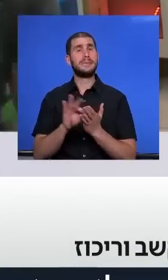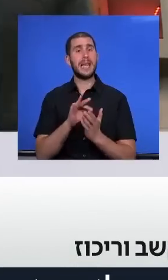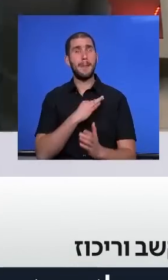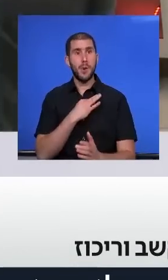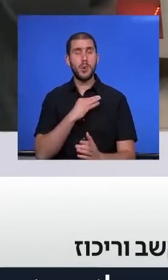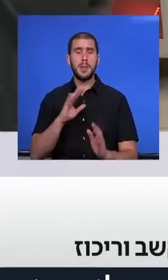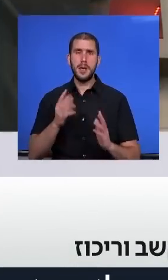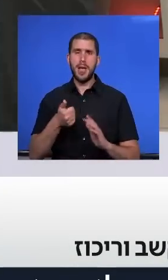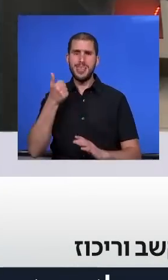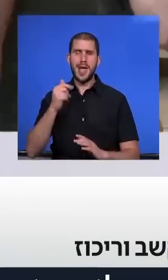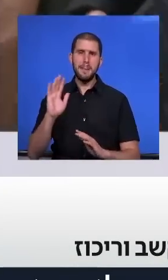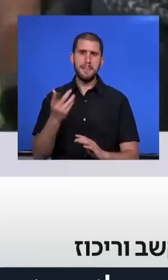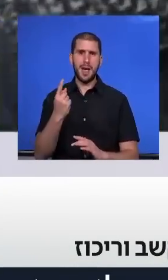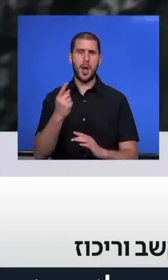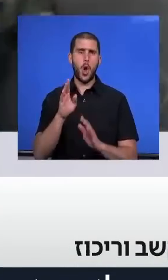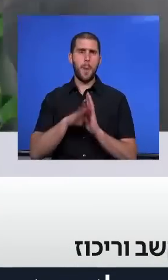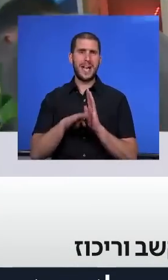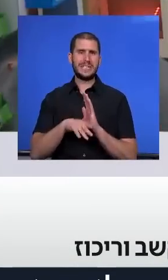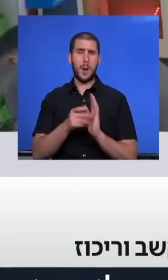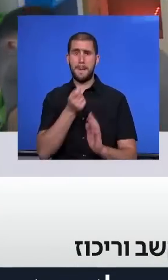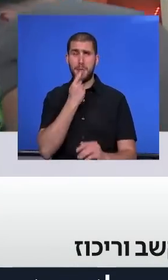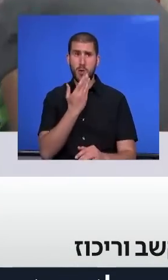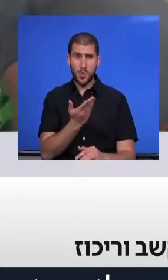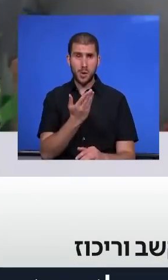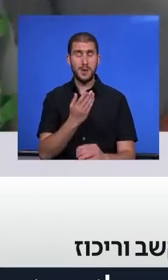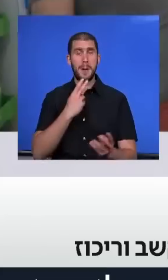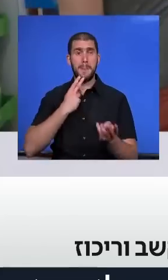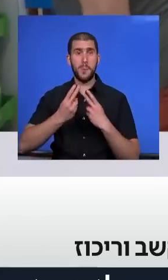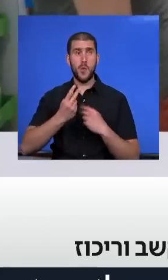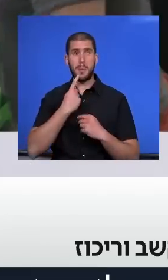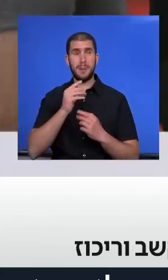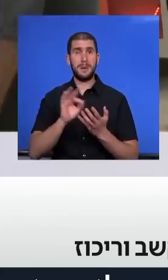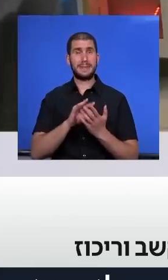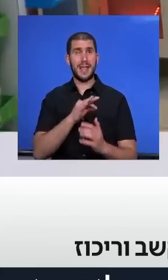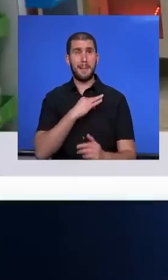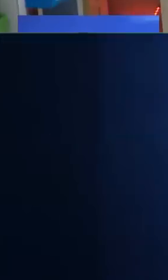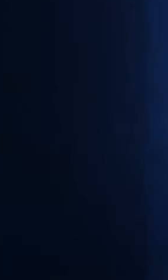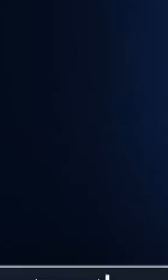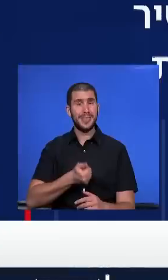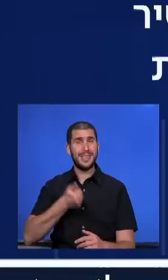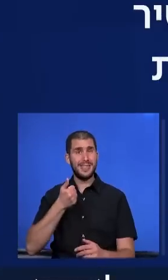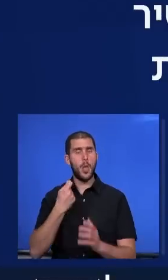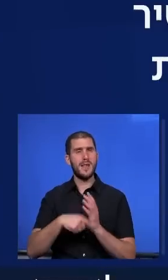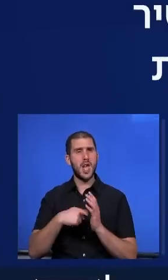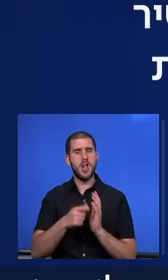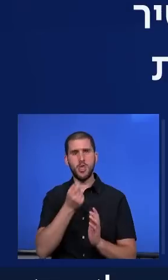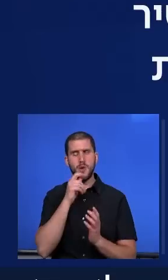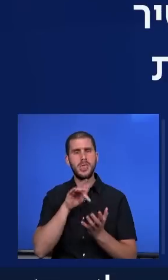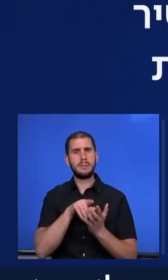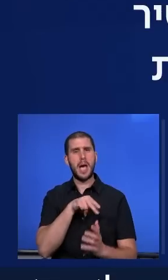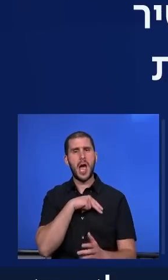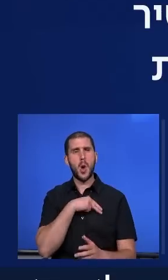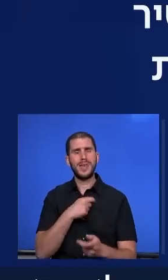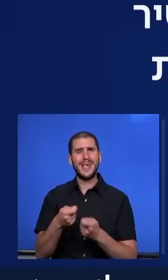לנהל את כל נושא המחסור בתרופות, ובתגובה אומרים לנו במשרד הבריאות, ניהול ורכש התרופות נמצא באחריות